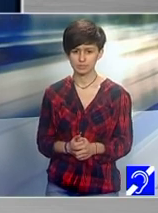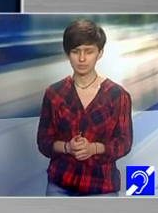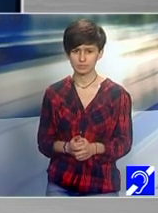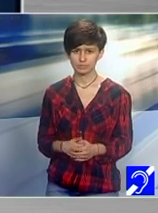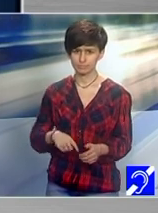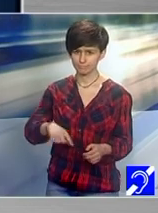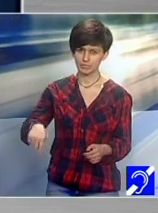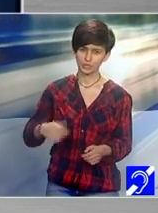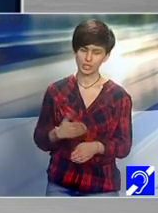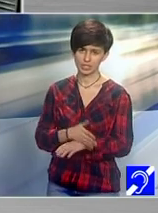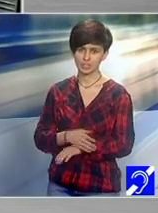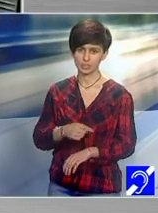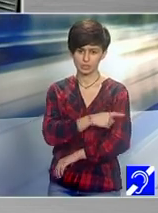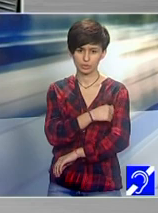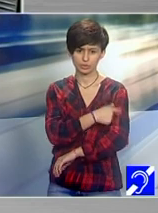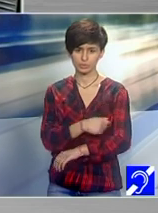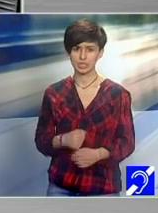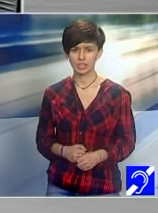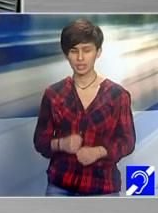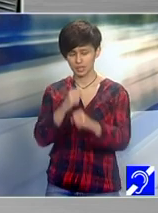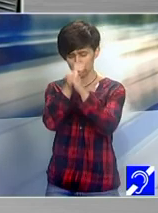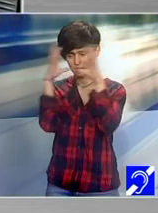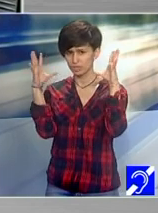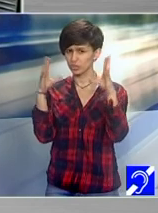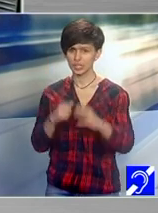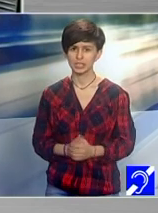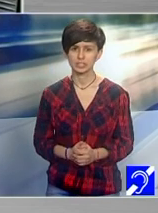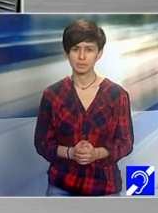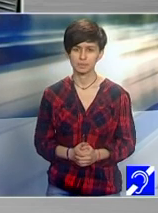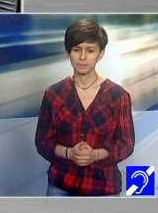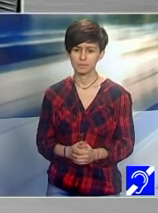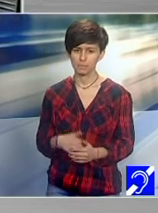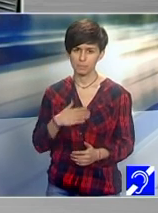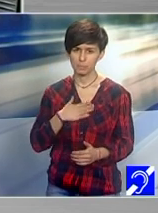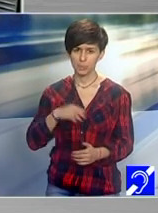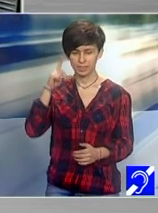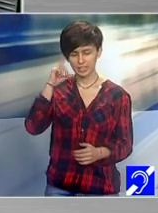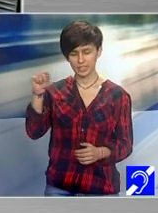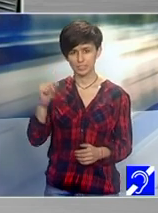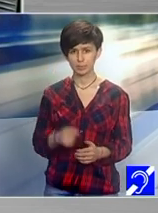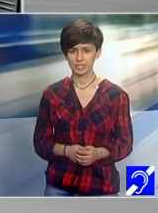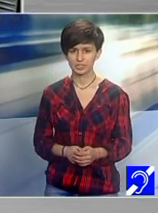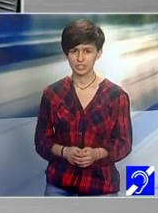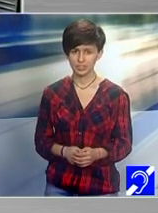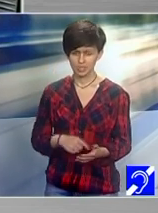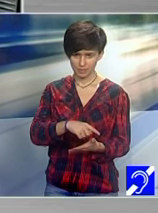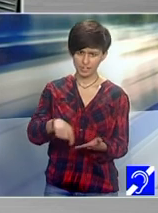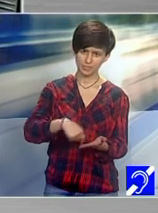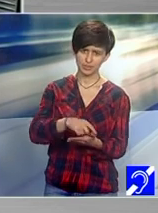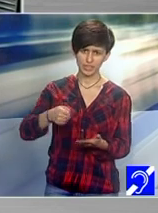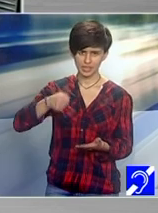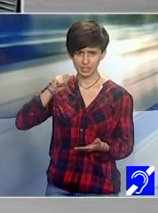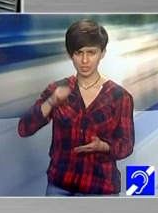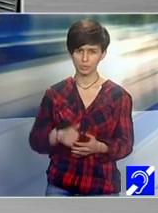La noi, când intri într-un spital, mamă, Doamne, îți vine să fugi de acolo. Deci, fiecare element, lingura care o primești, farfuria care o primești, cearșaful